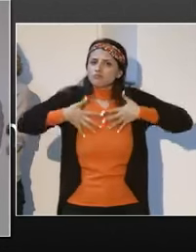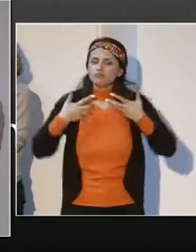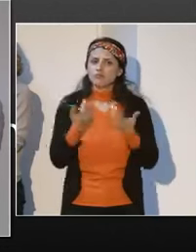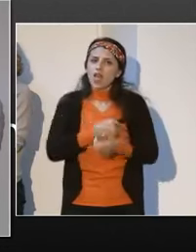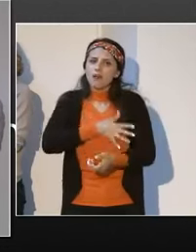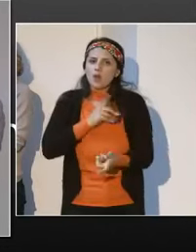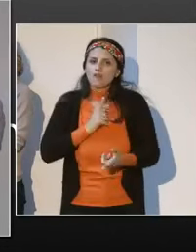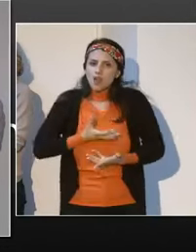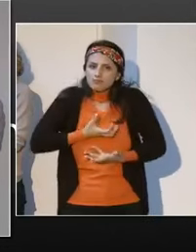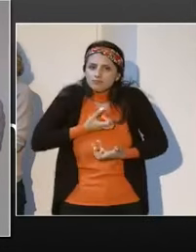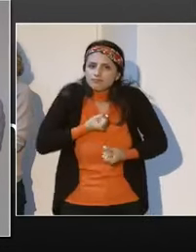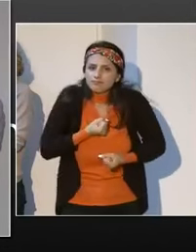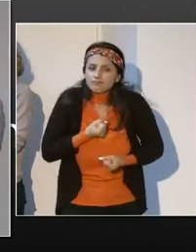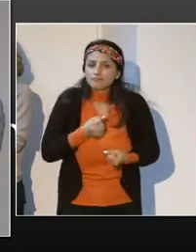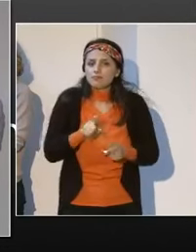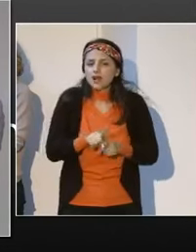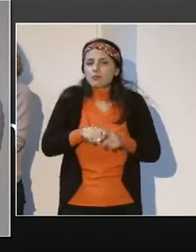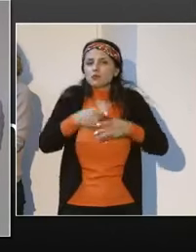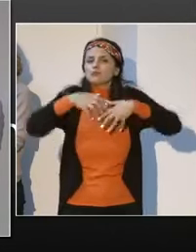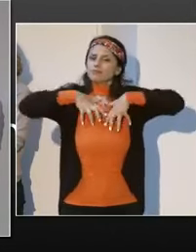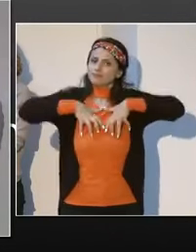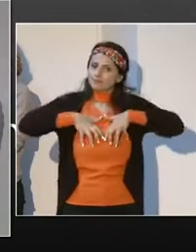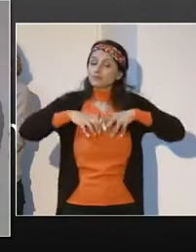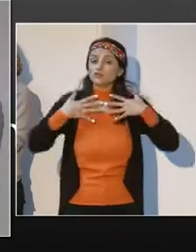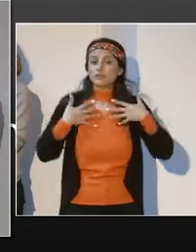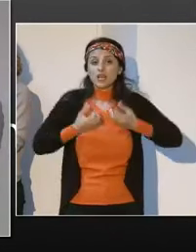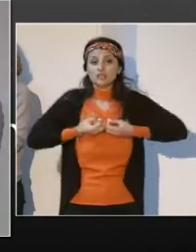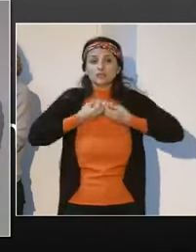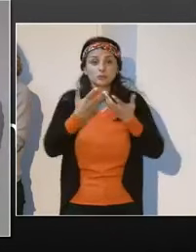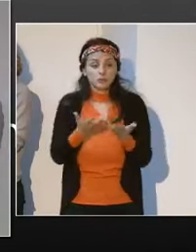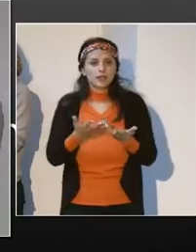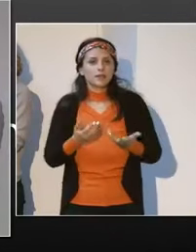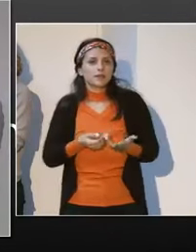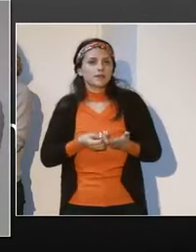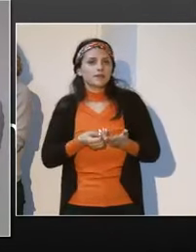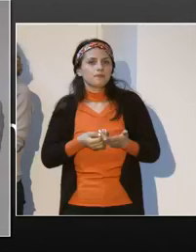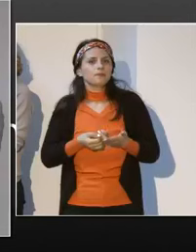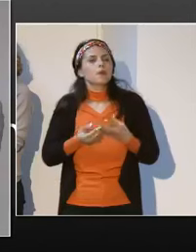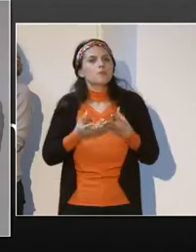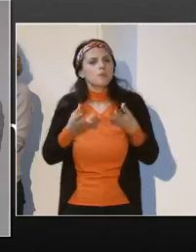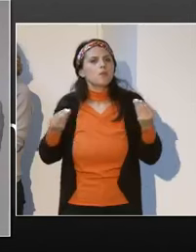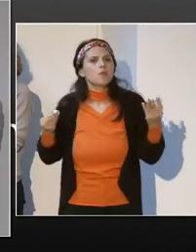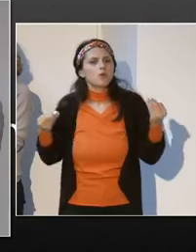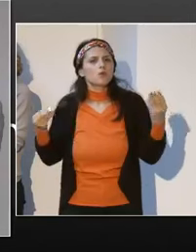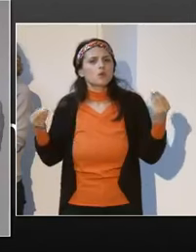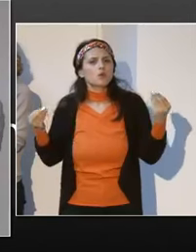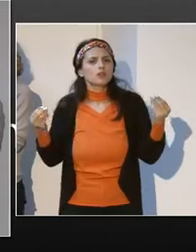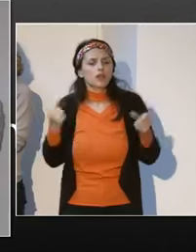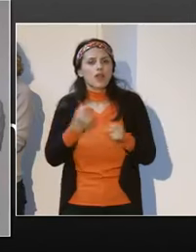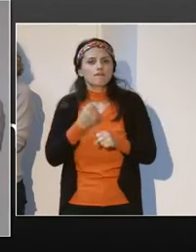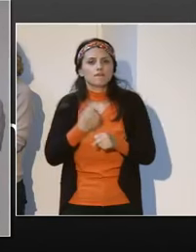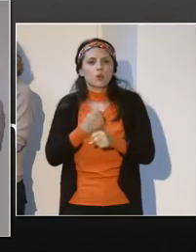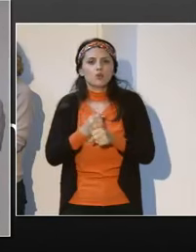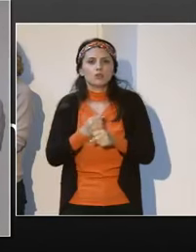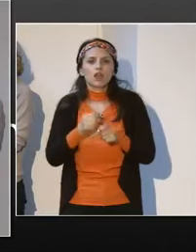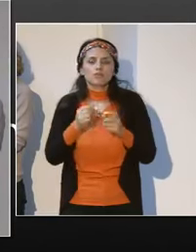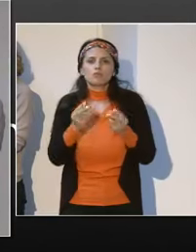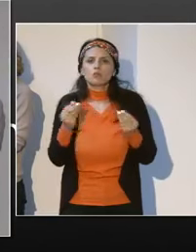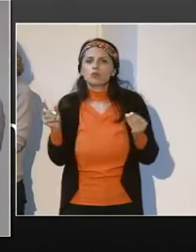prin intermediul lui asa cum spuneam am reușit să adresam o serie de situatii punctuale